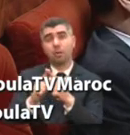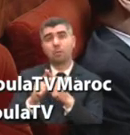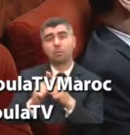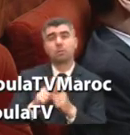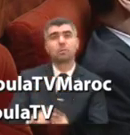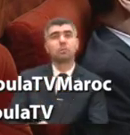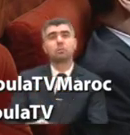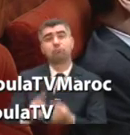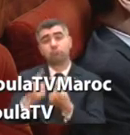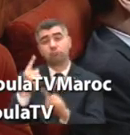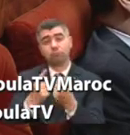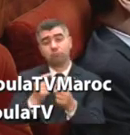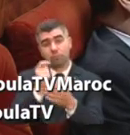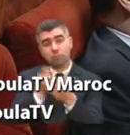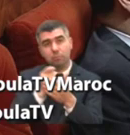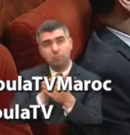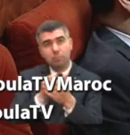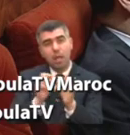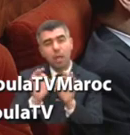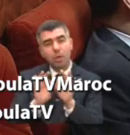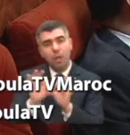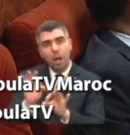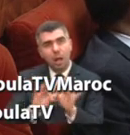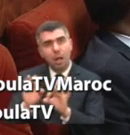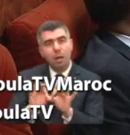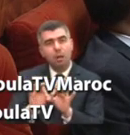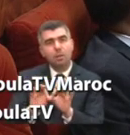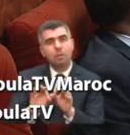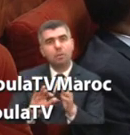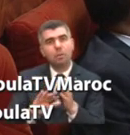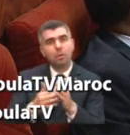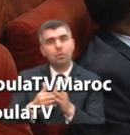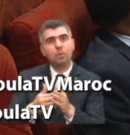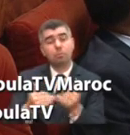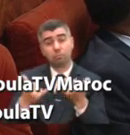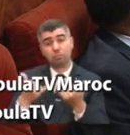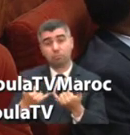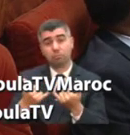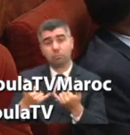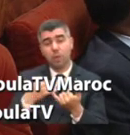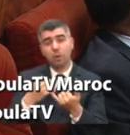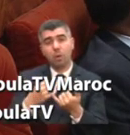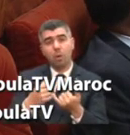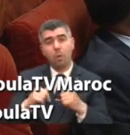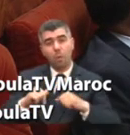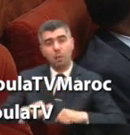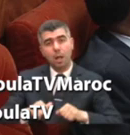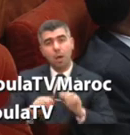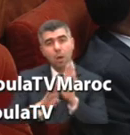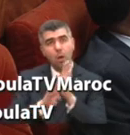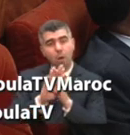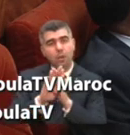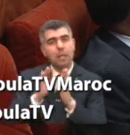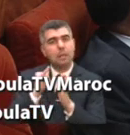من التوصيات الصادرة عن الإجراءات الخاصة، ونحن نتابع تنفيذ هذه